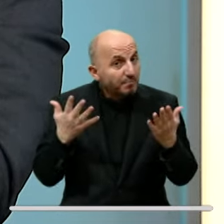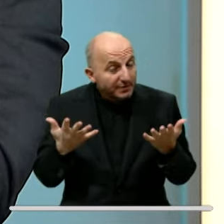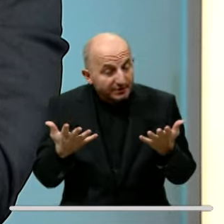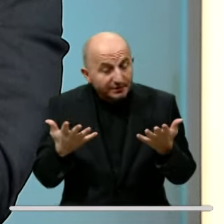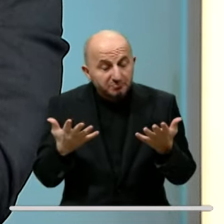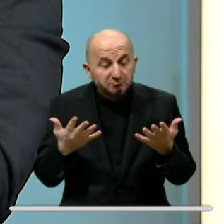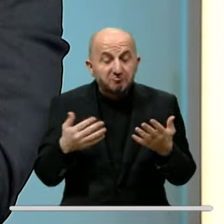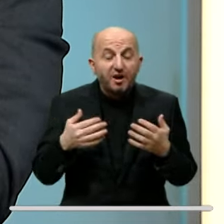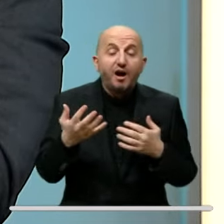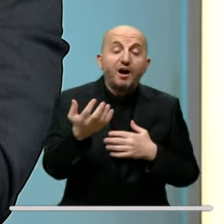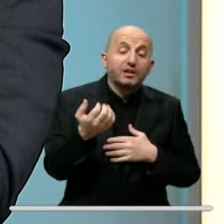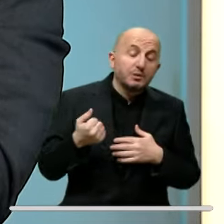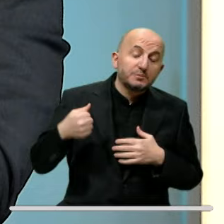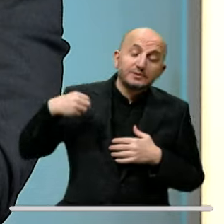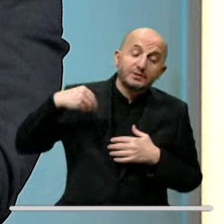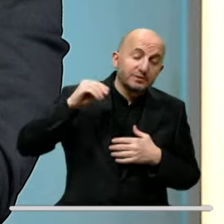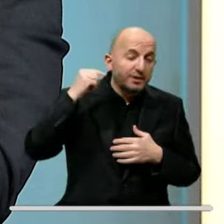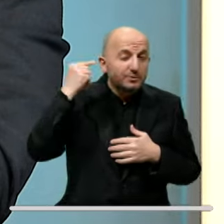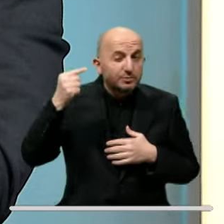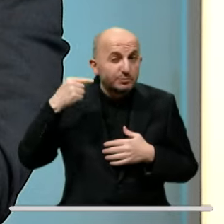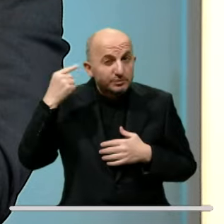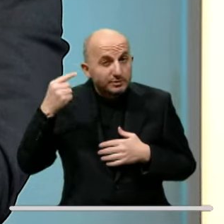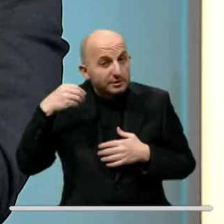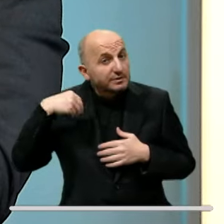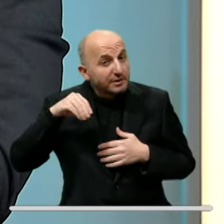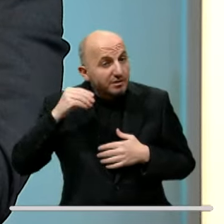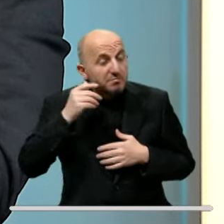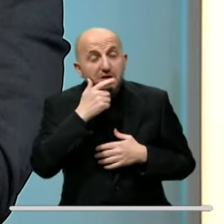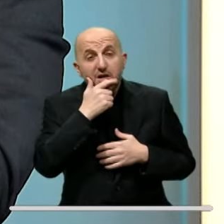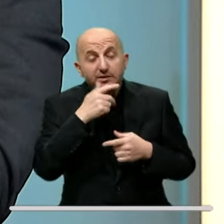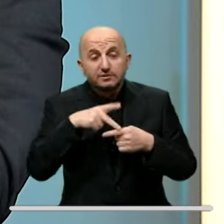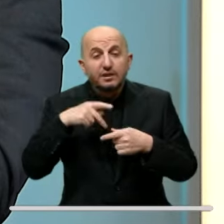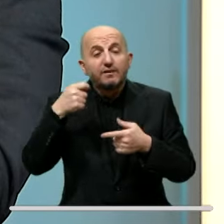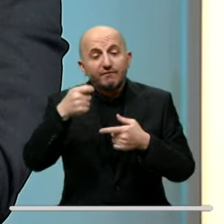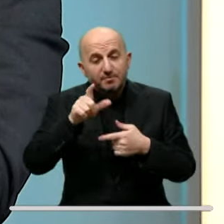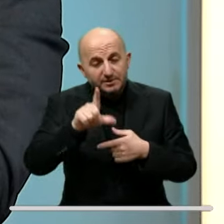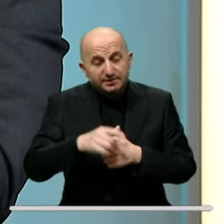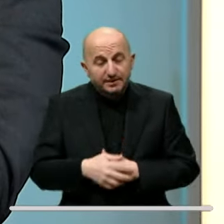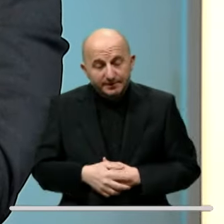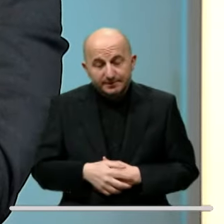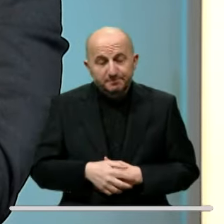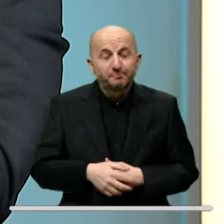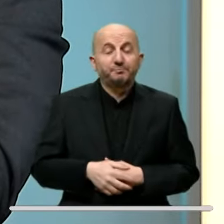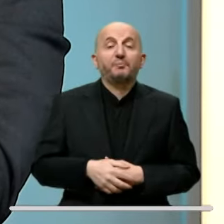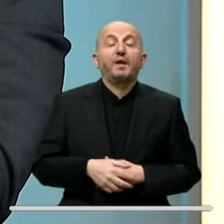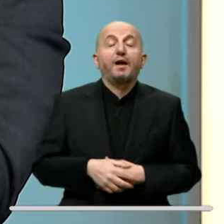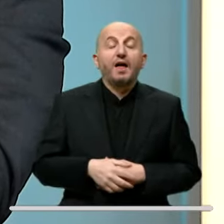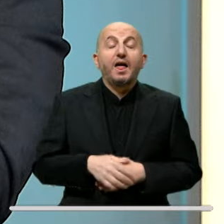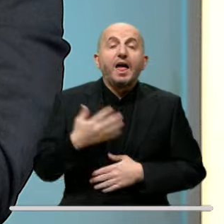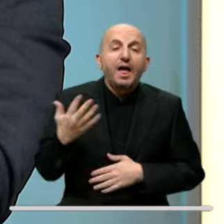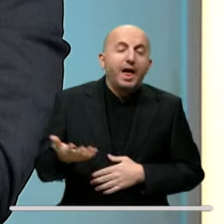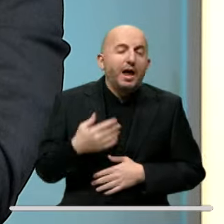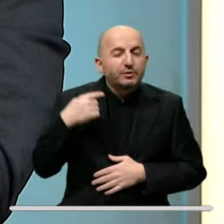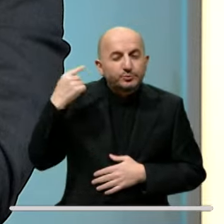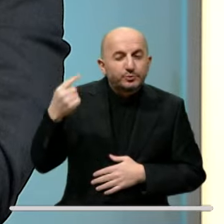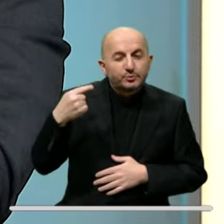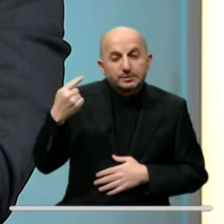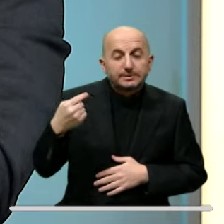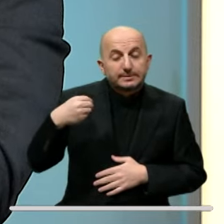zaten alıp satacağı düşüncesi satmak ise zekata tabidir. Eğer